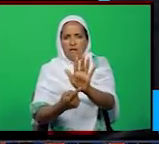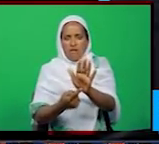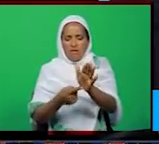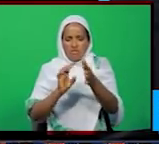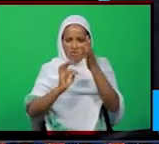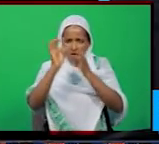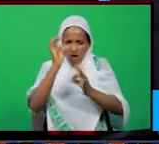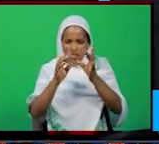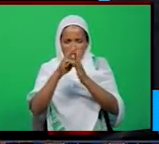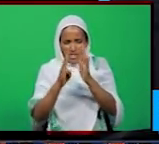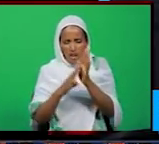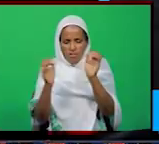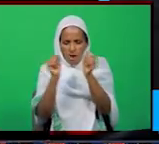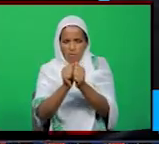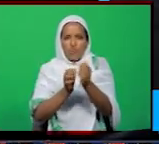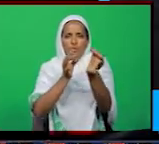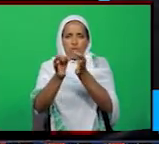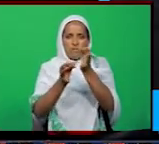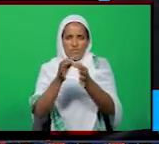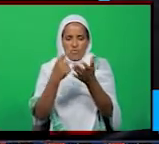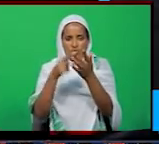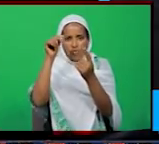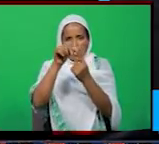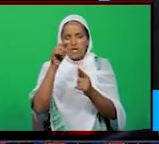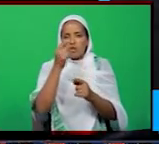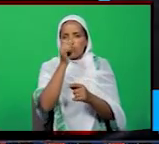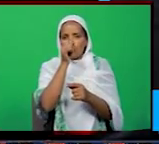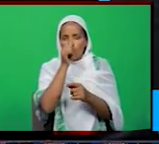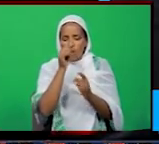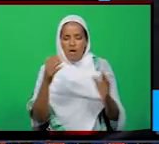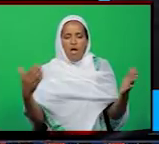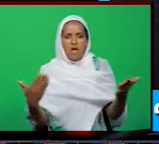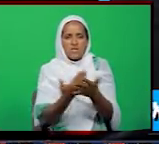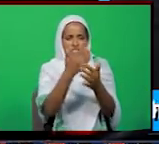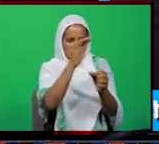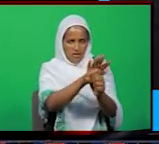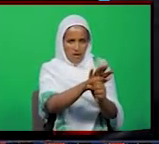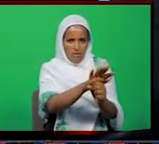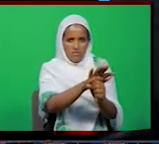መርገፉ ከነ ስርዓቱ ነው። ወደ ኢትዮጵያ አዲስ ኪዳን